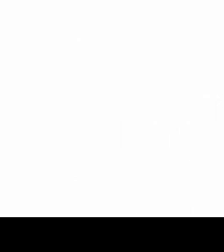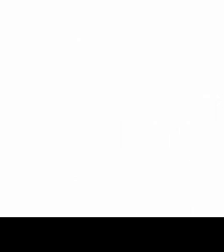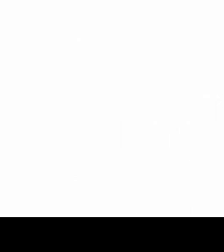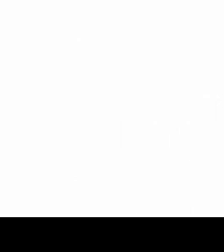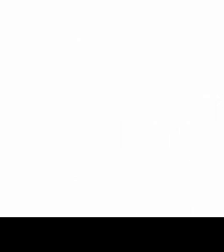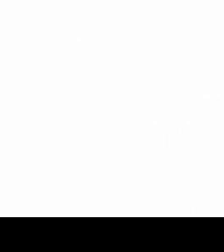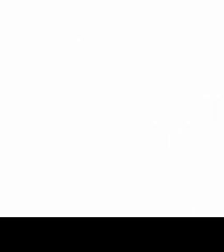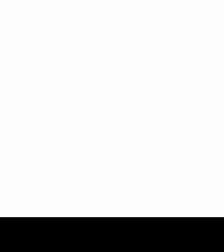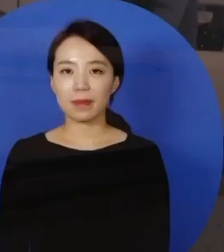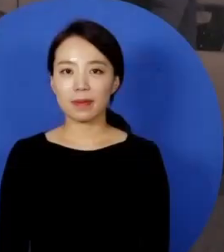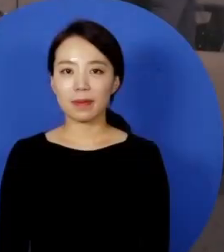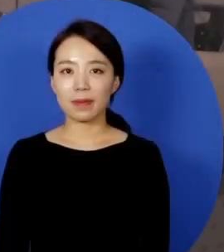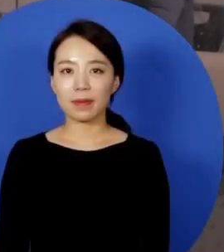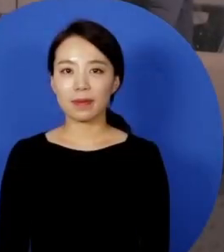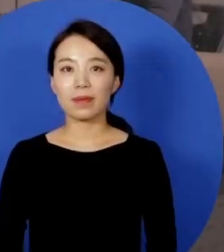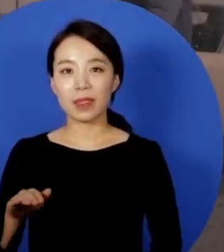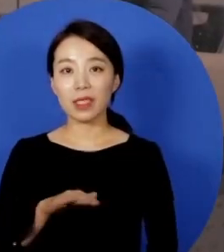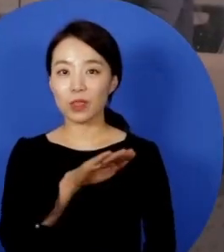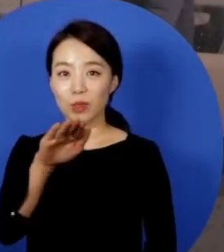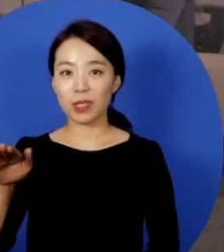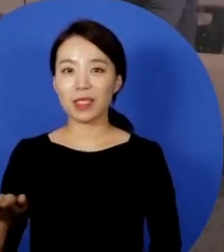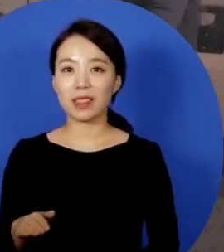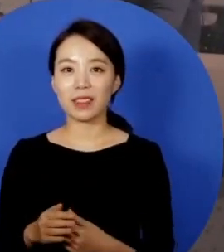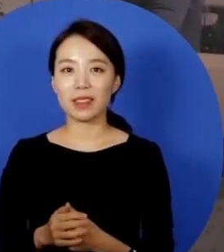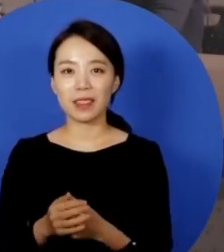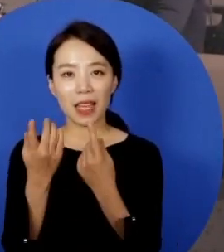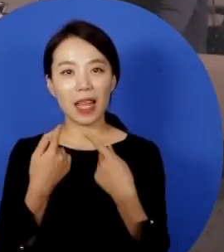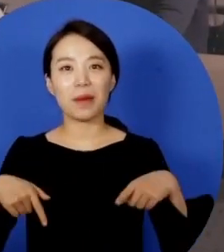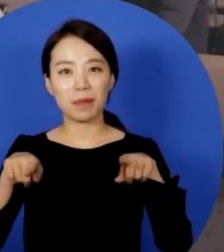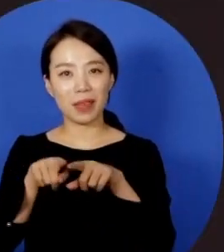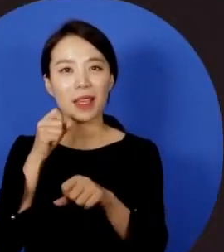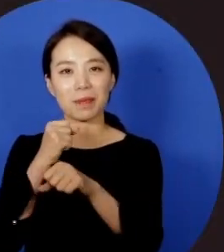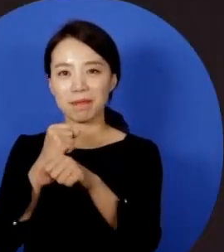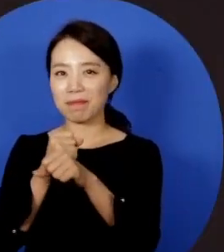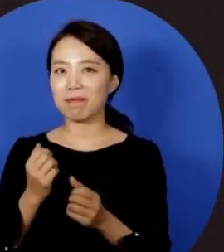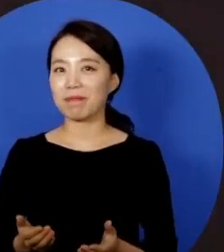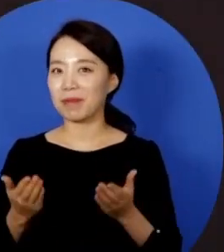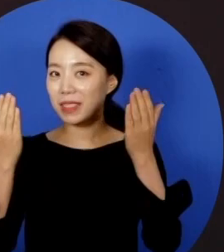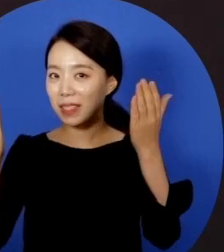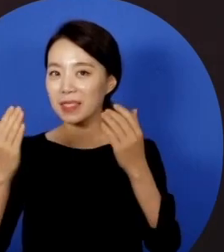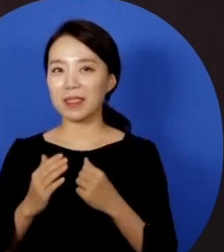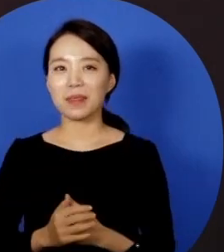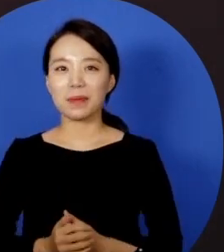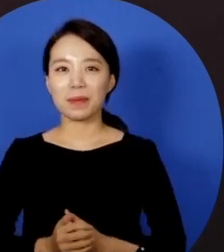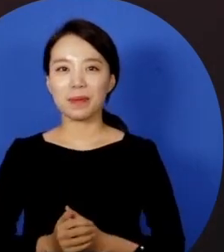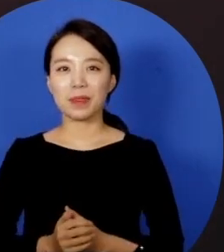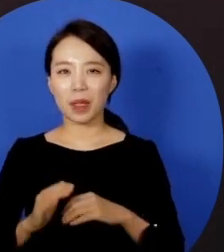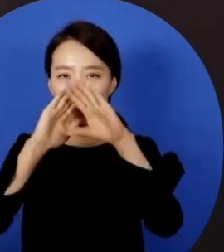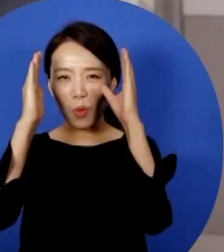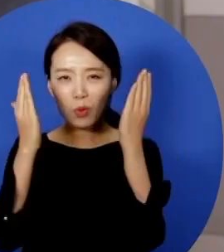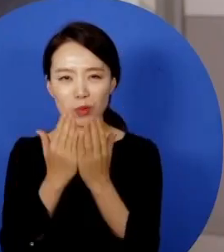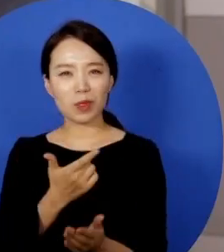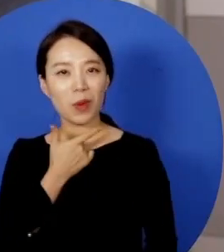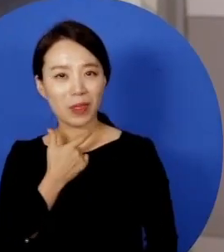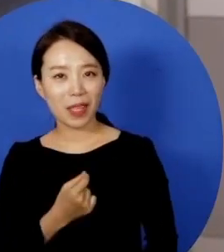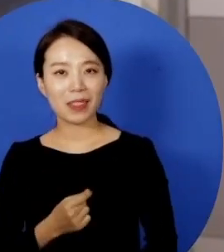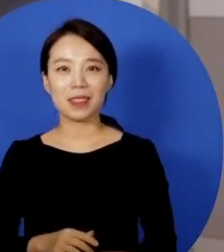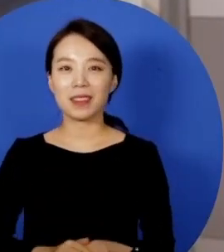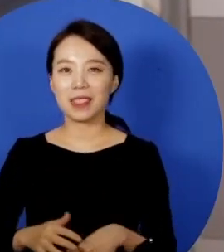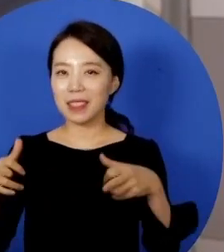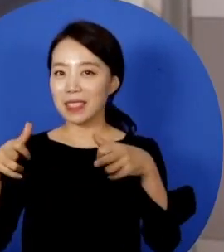2020 도쿄 패럴림픽. 우리는 함께 만들어갑니다. 모두가